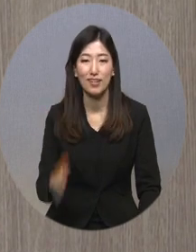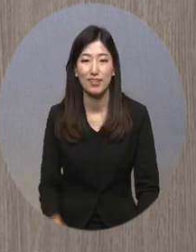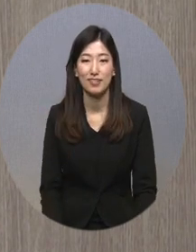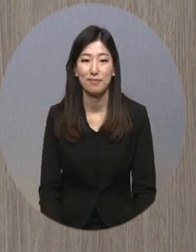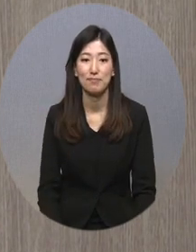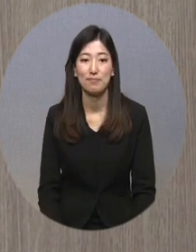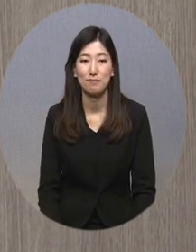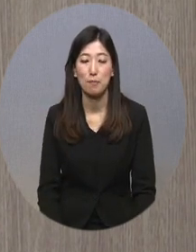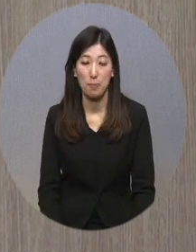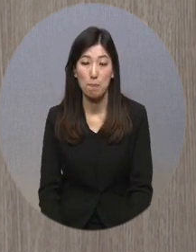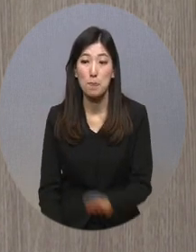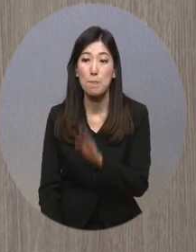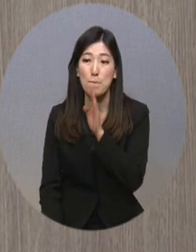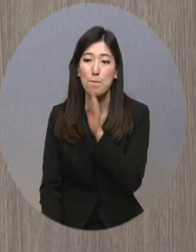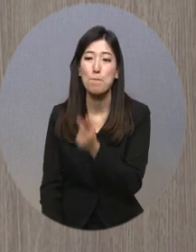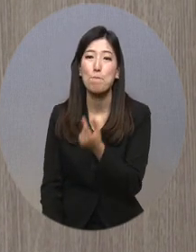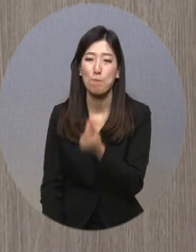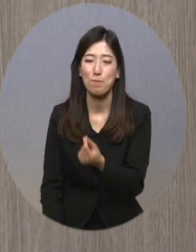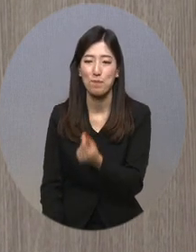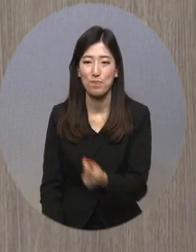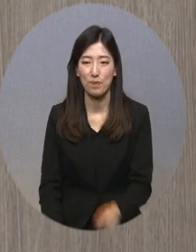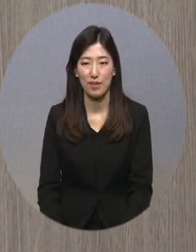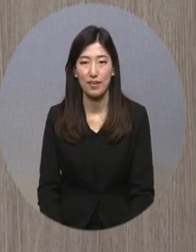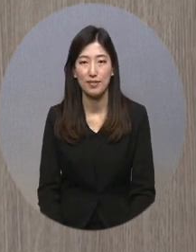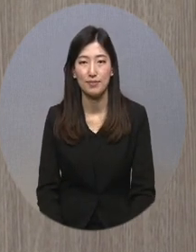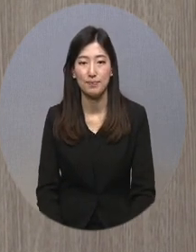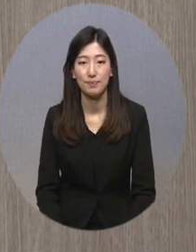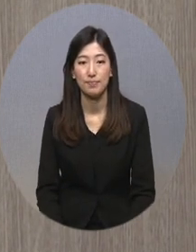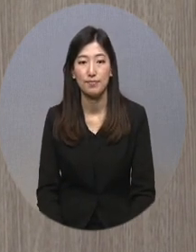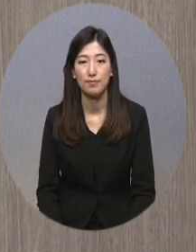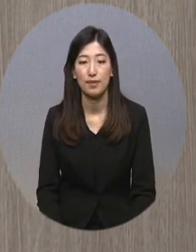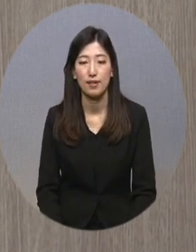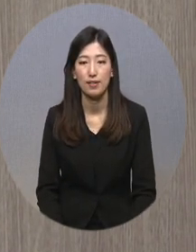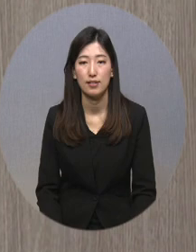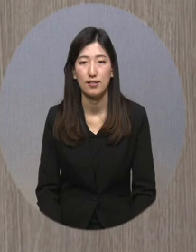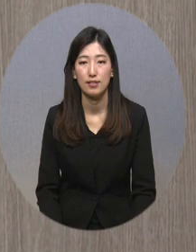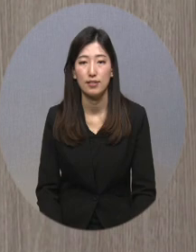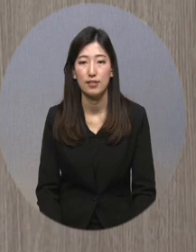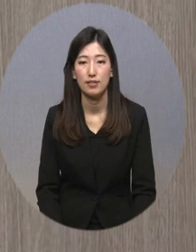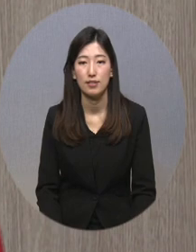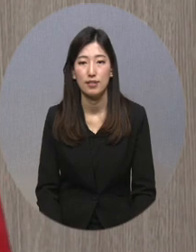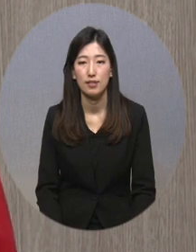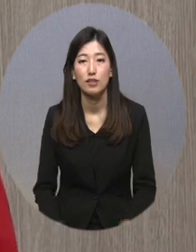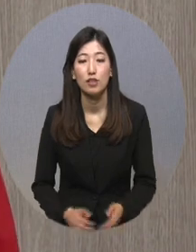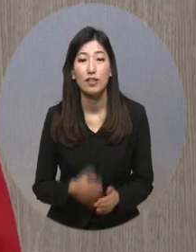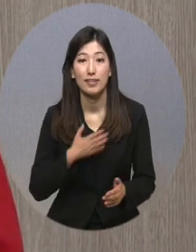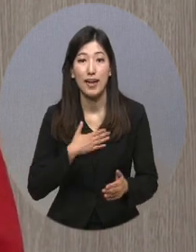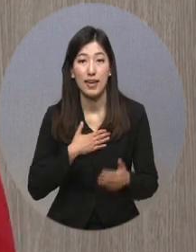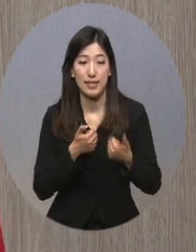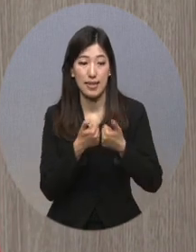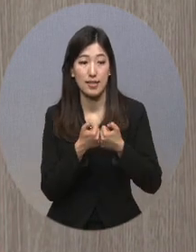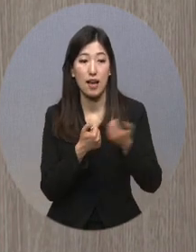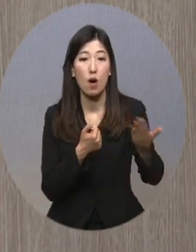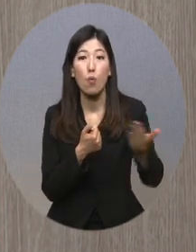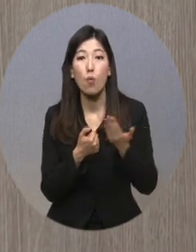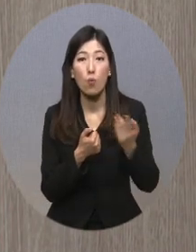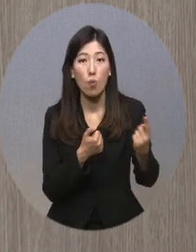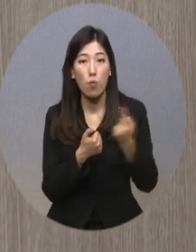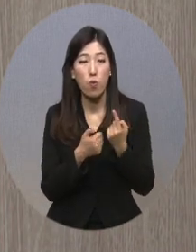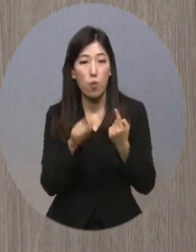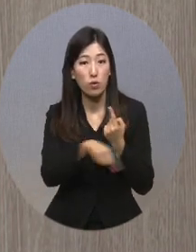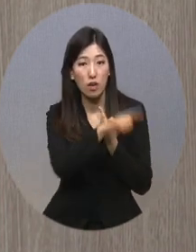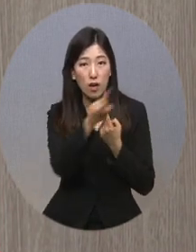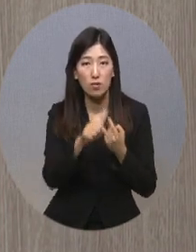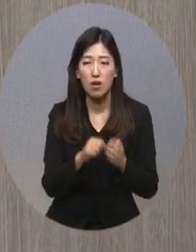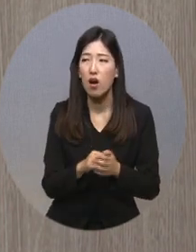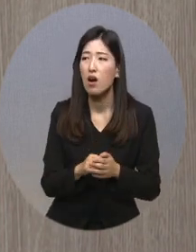있는 그 학생 우리 이제 일반인이기 때문에 학생이라고 하면 좀 그렇고 선생님들이 그런 말씀을 많이 하셔요. 이런 걸